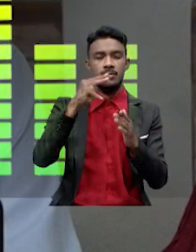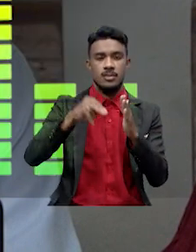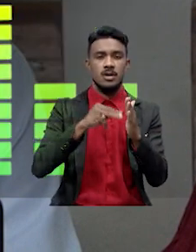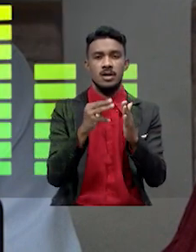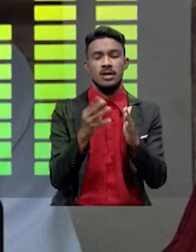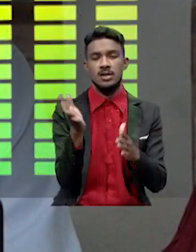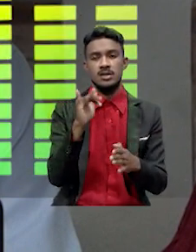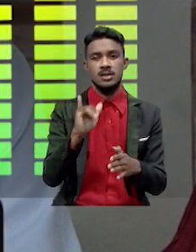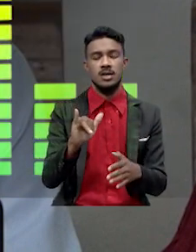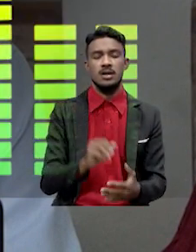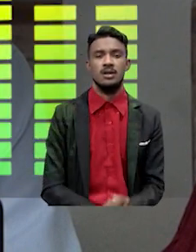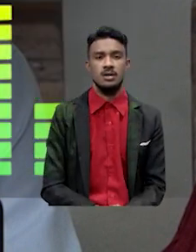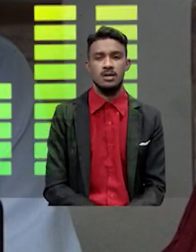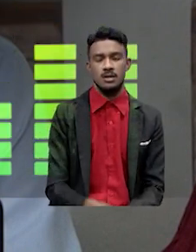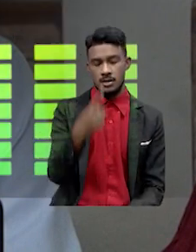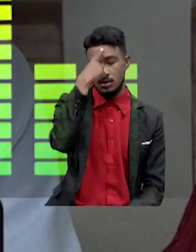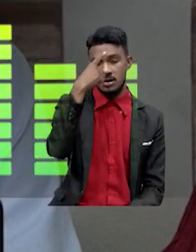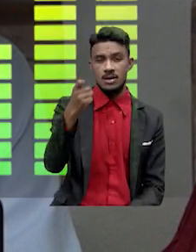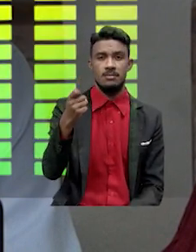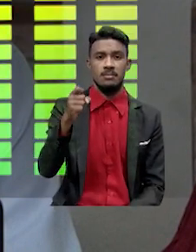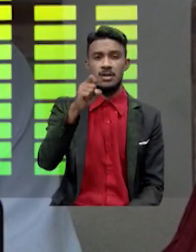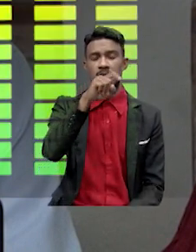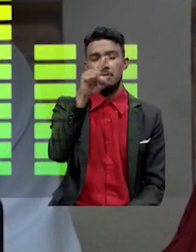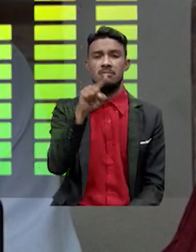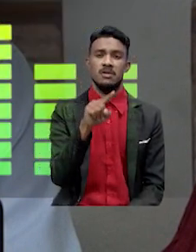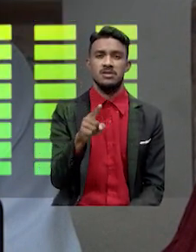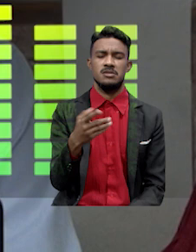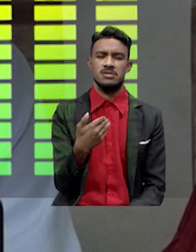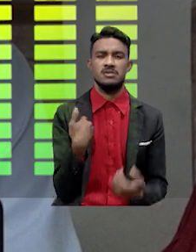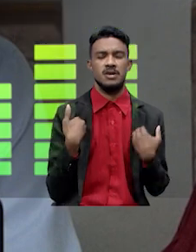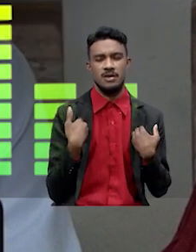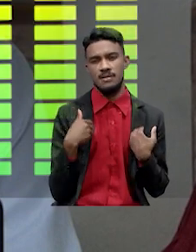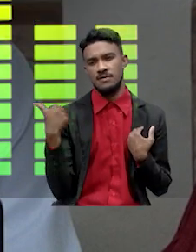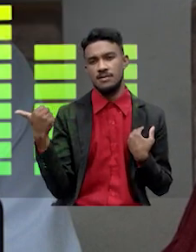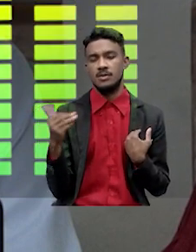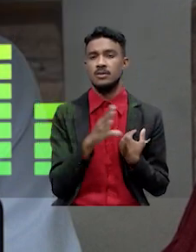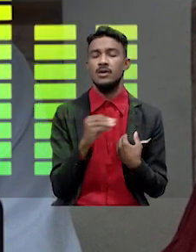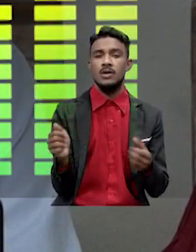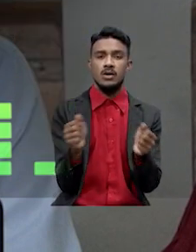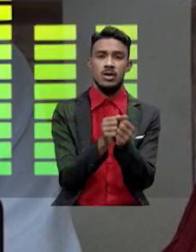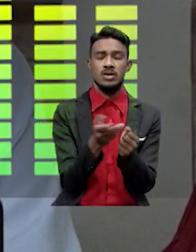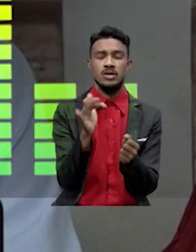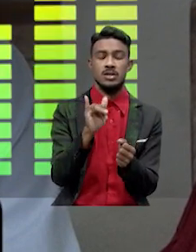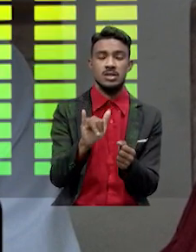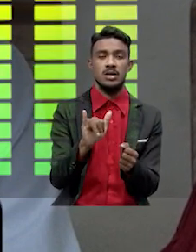tambah kestaun balun lebih maha karek relasaumu so sirnia